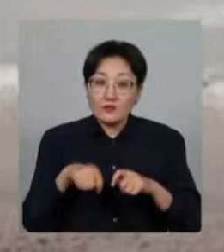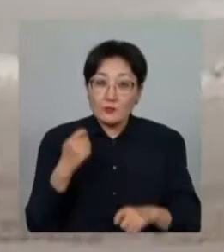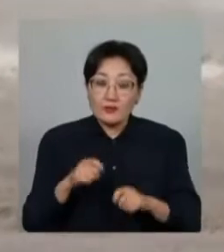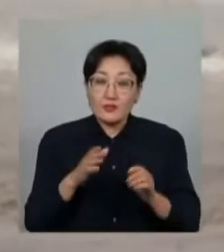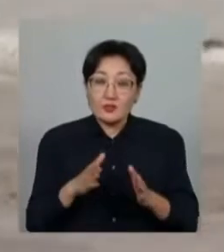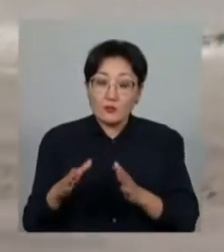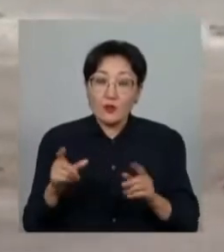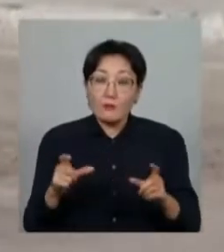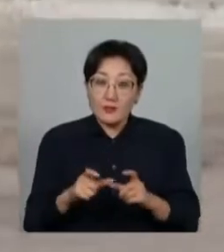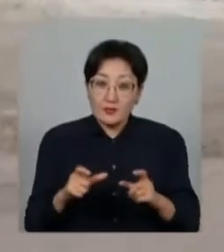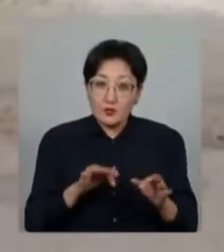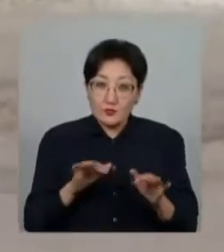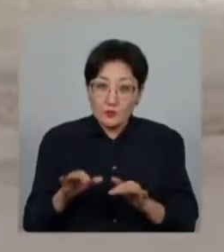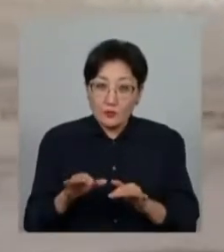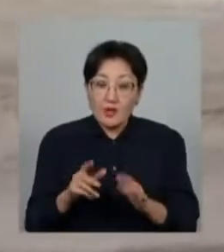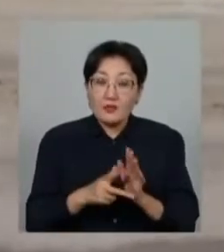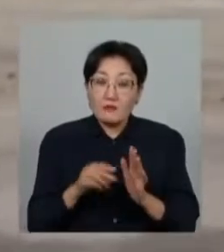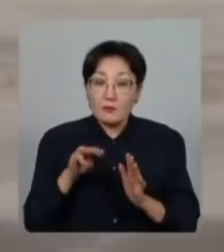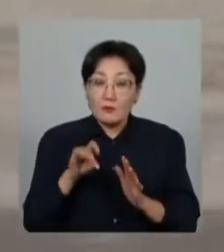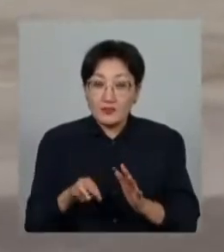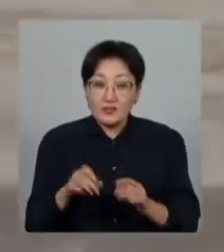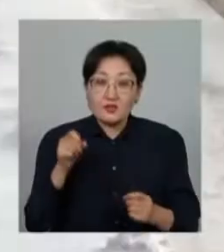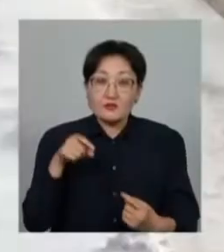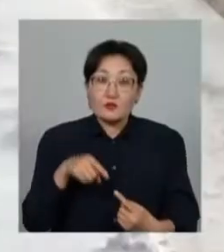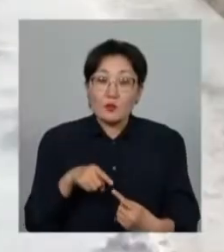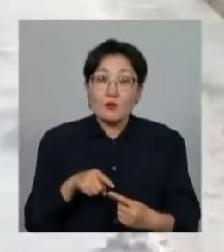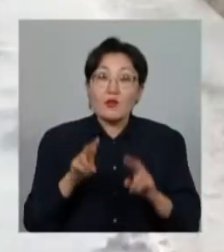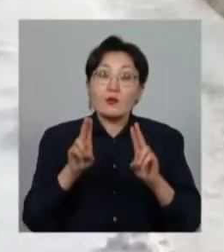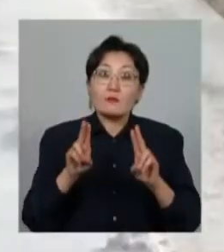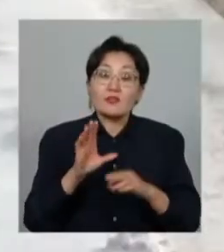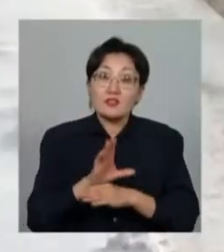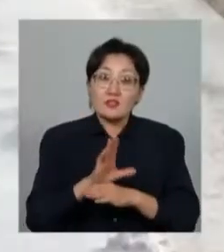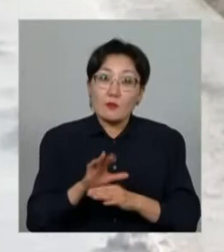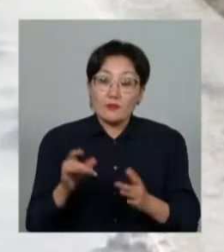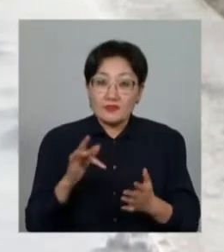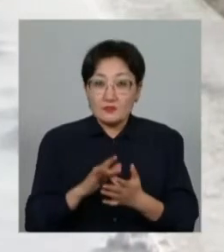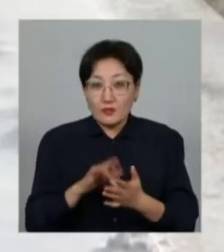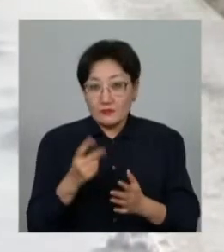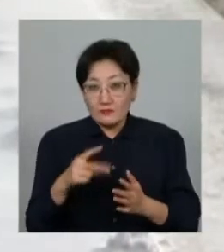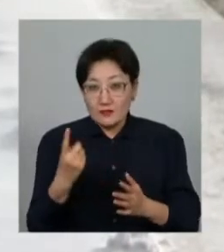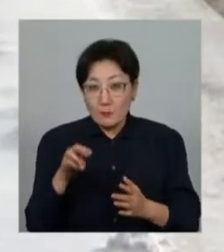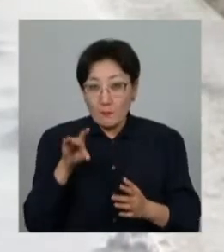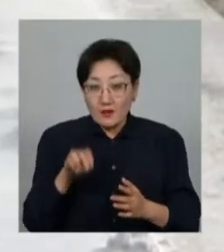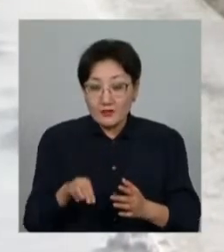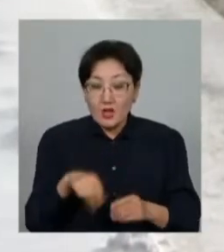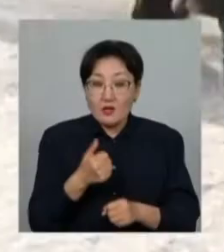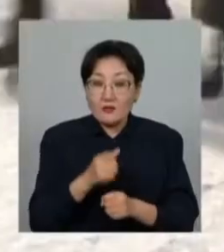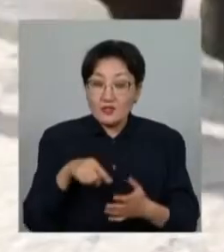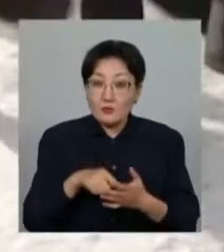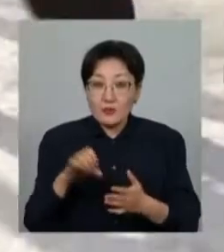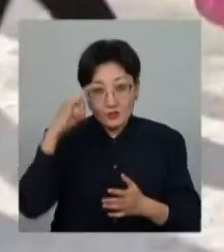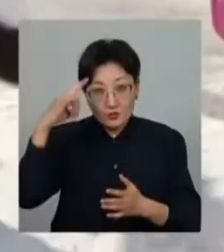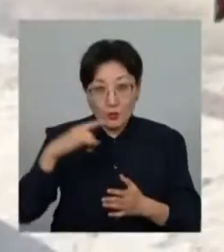режима ограничительных мер на 8 марта. Согласно постановлению главного санврача столицы, с 21 марта в главном городе